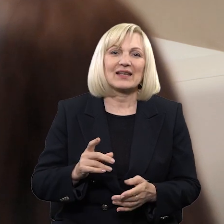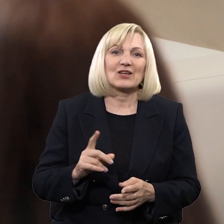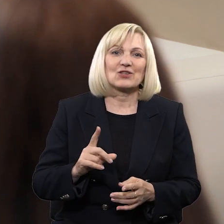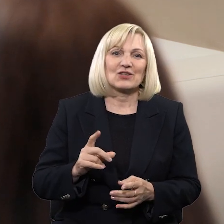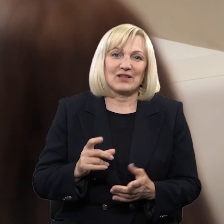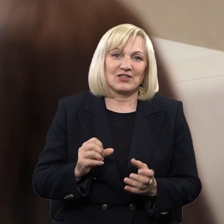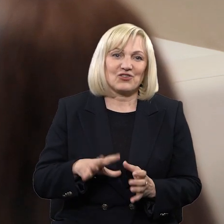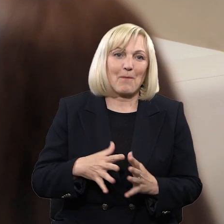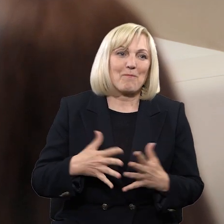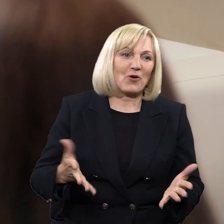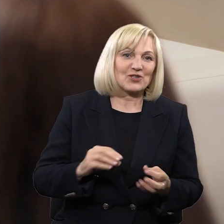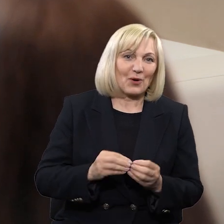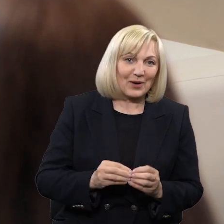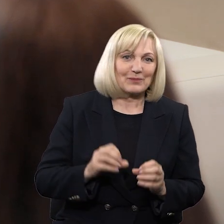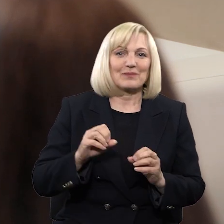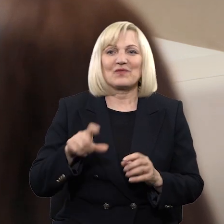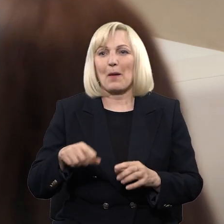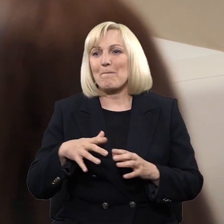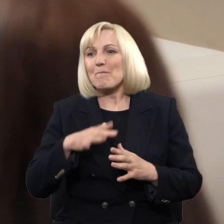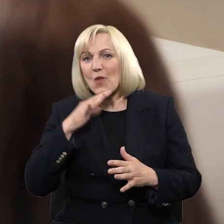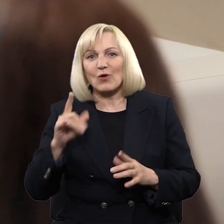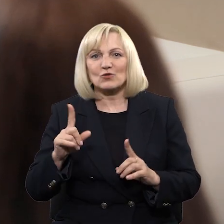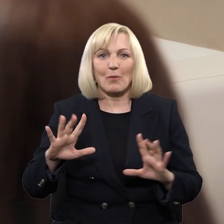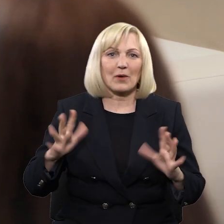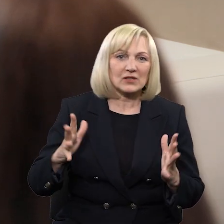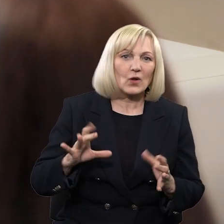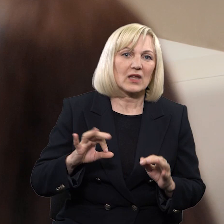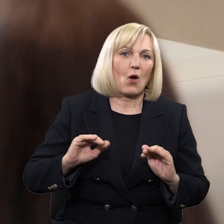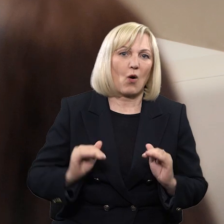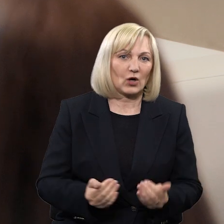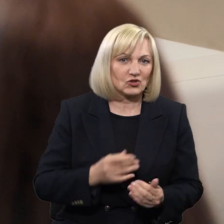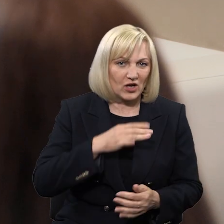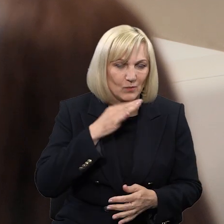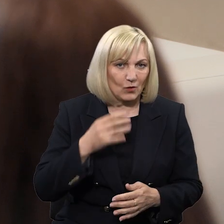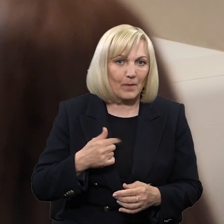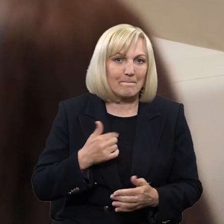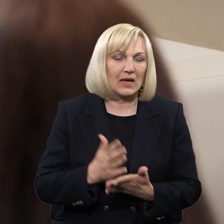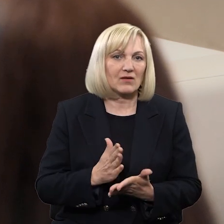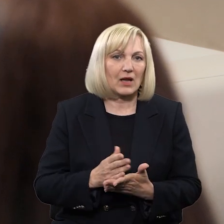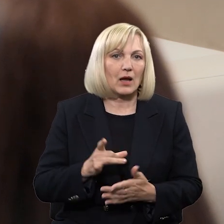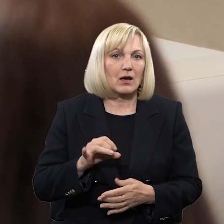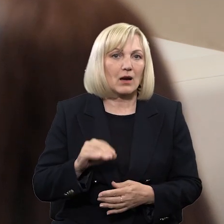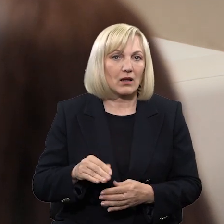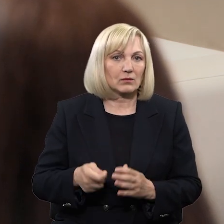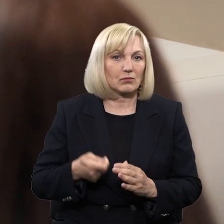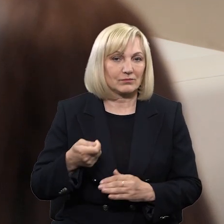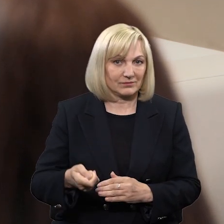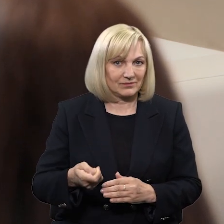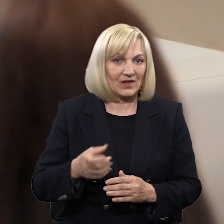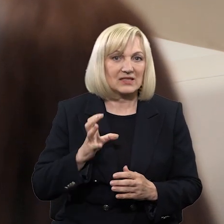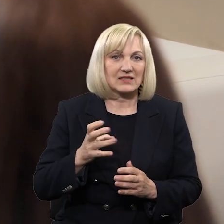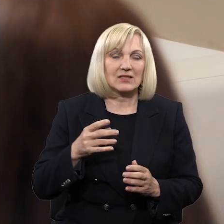чего-то происходит Чем больше проблем и конечно очень много ограничений к примеру мы являемся Гранты получаются